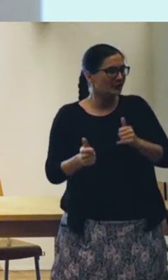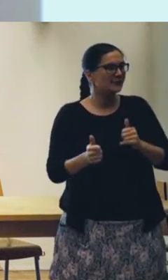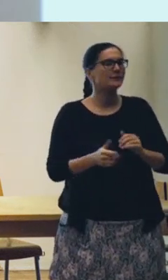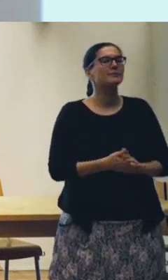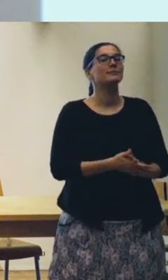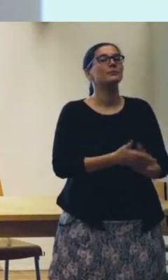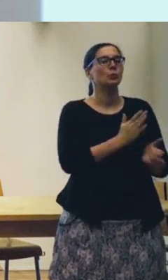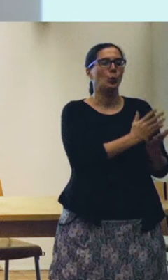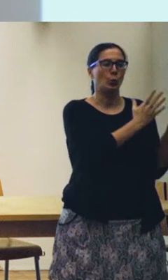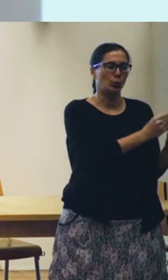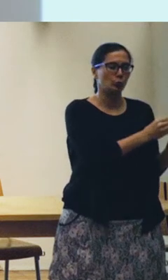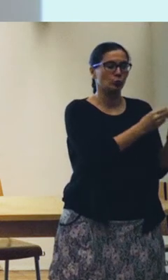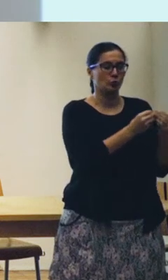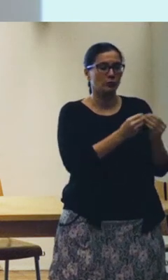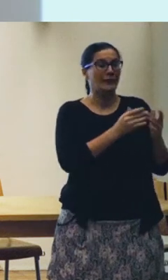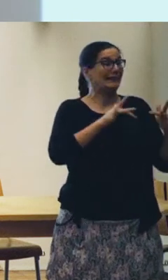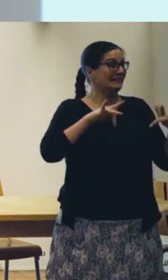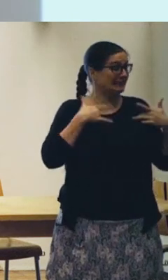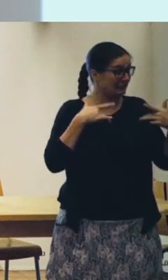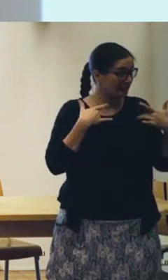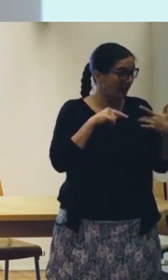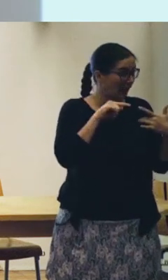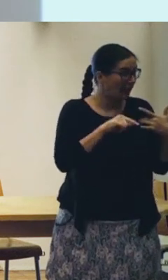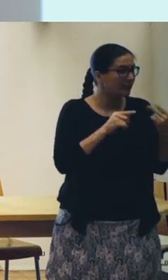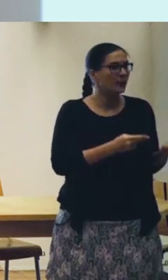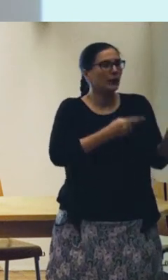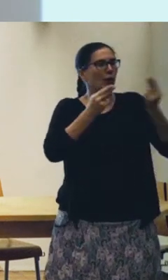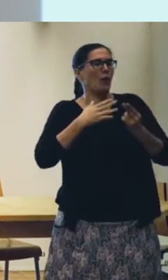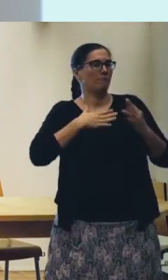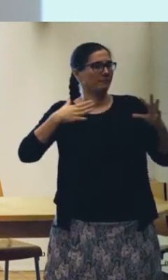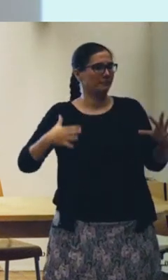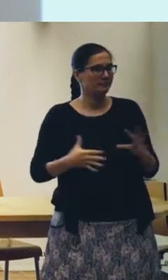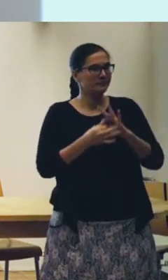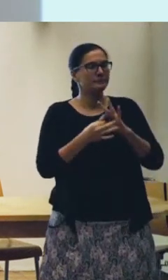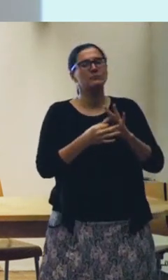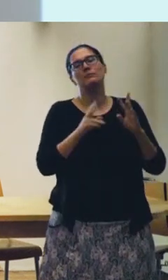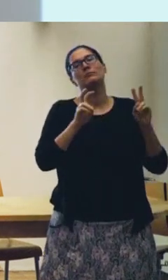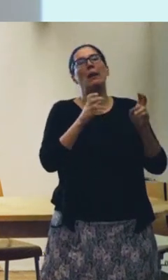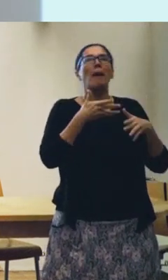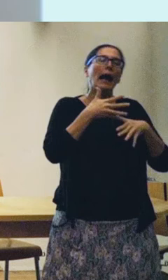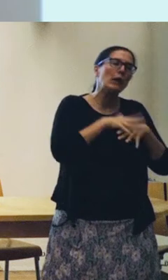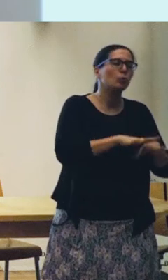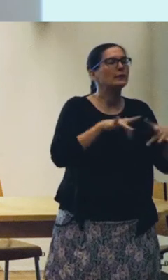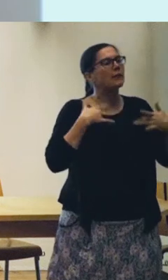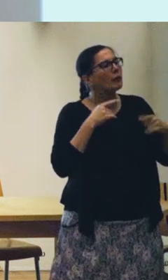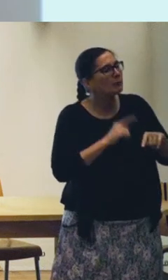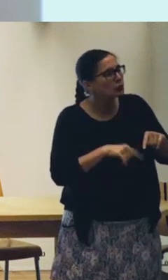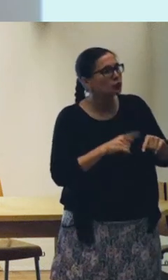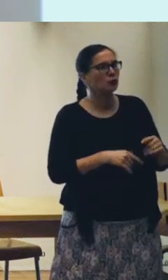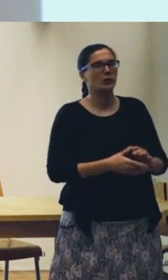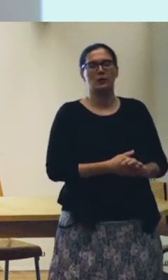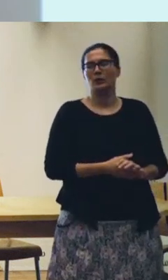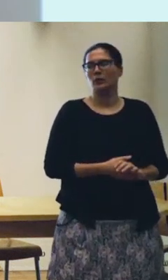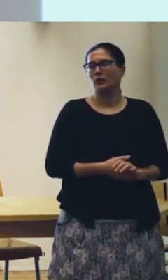prezentacemi, které se týkaly zdraví a jako inkluze lidí se zdravotním postižením a